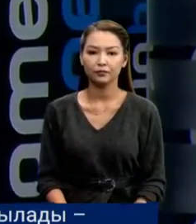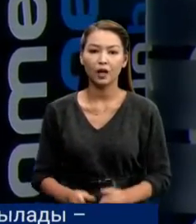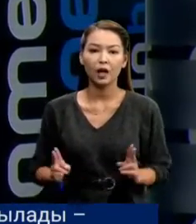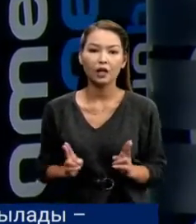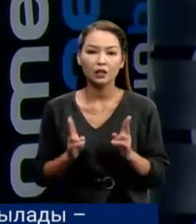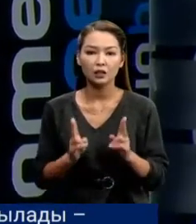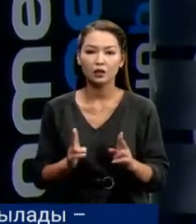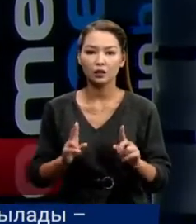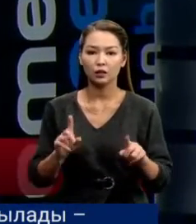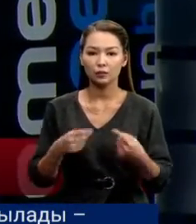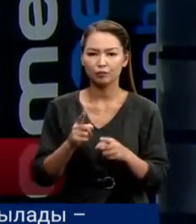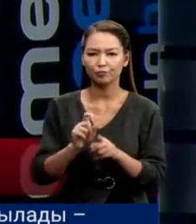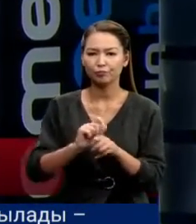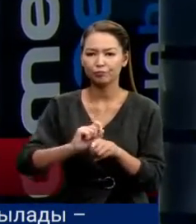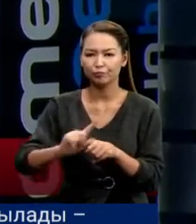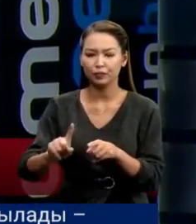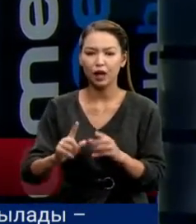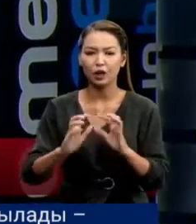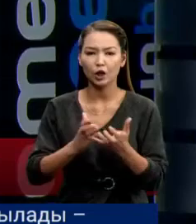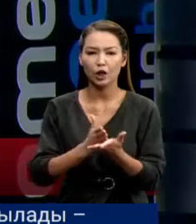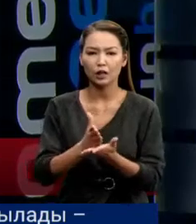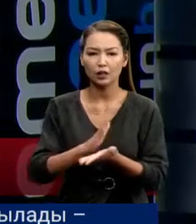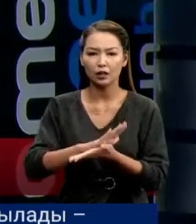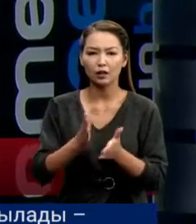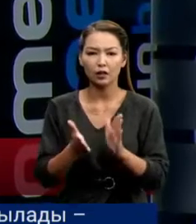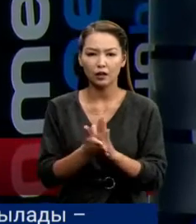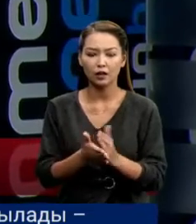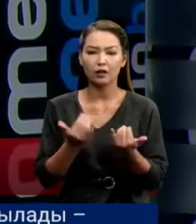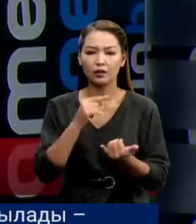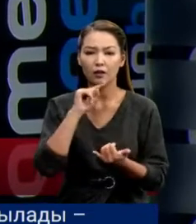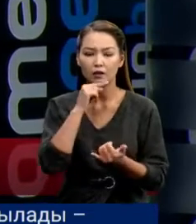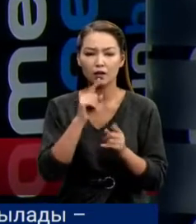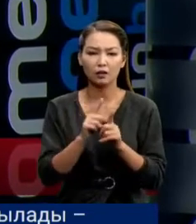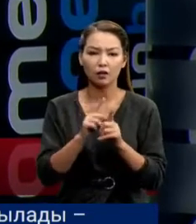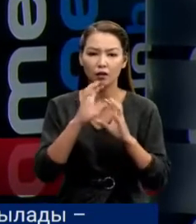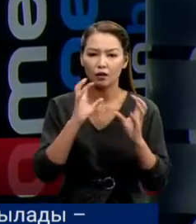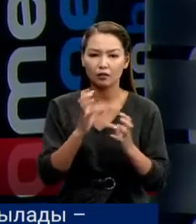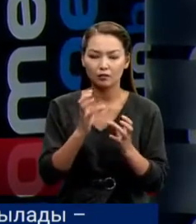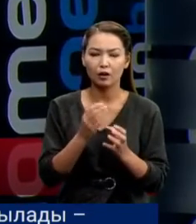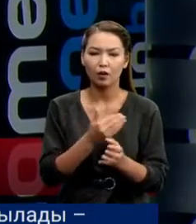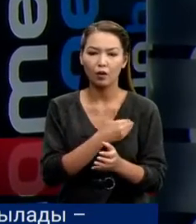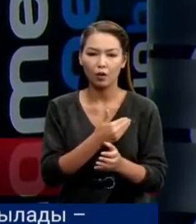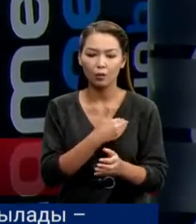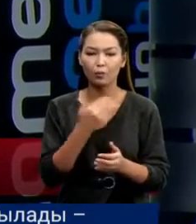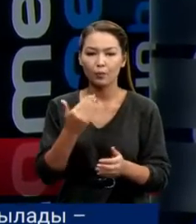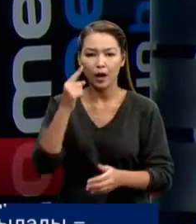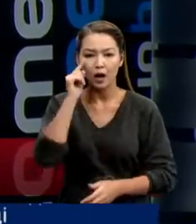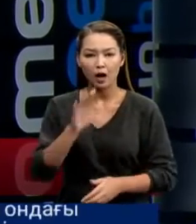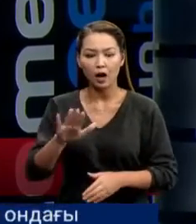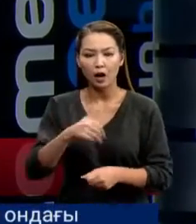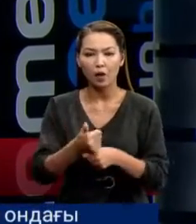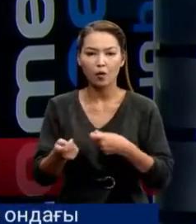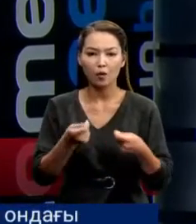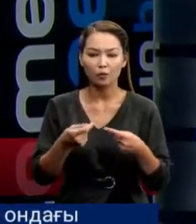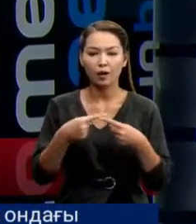Терроризммен күрес, ушқан геосаяси жағдайда Азия экономикасын сақтау. Бүгін Астанада Азия басшылары осы және